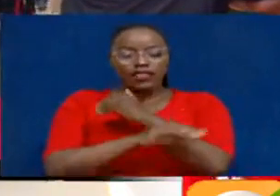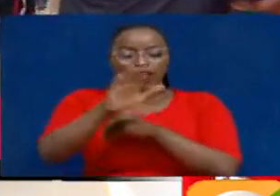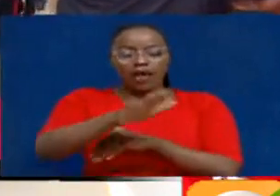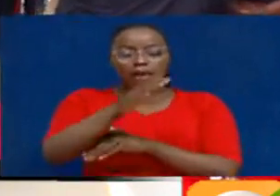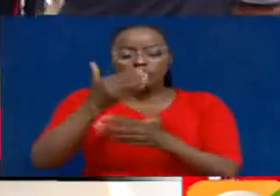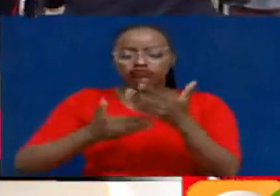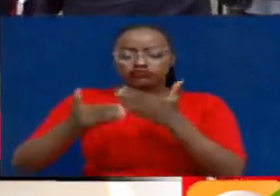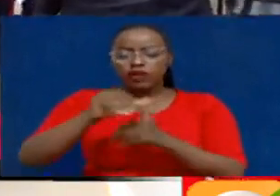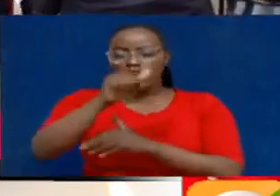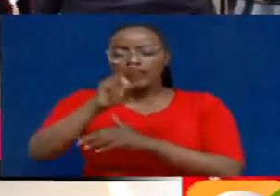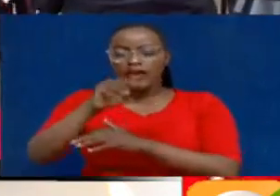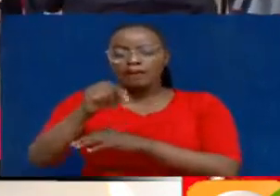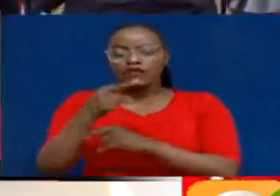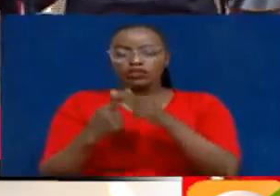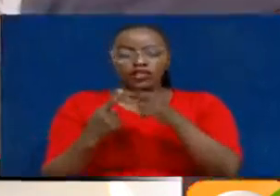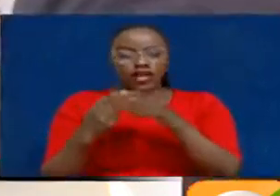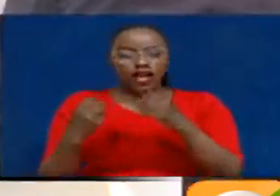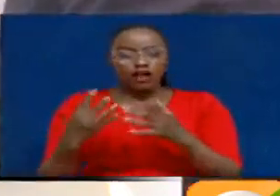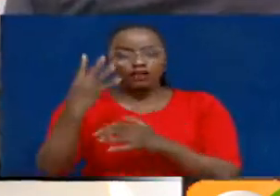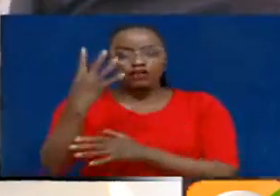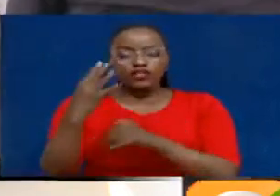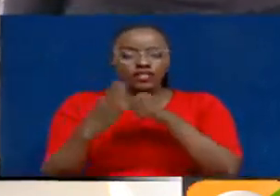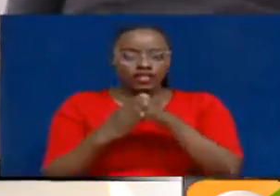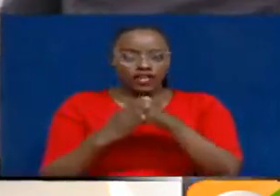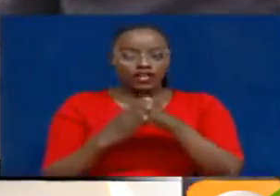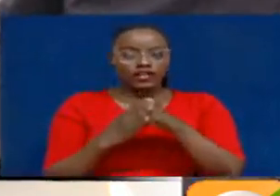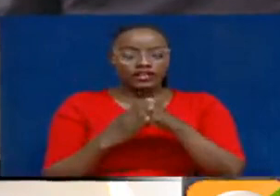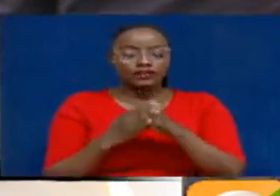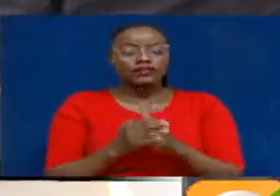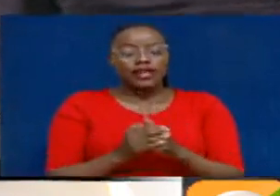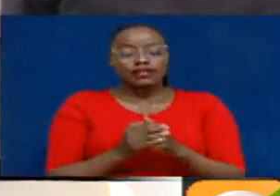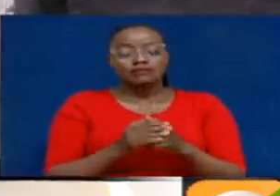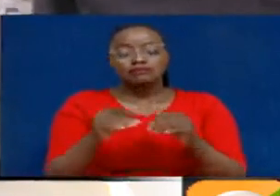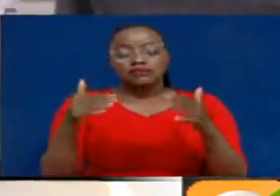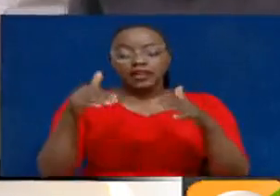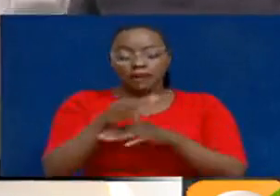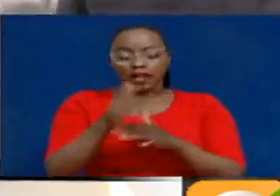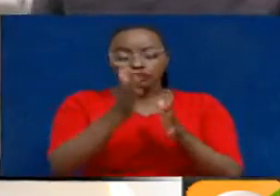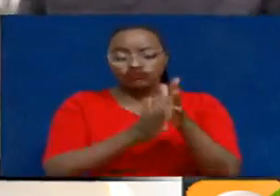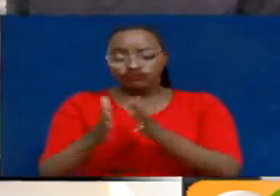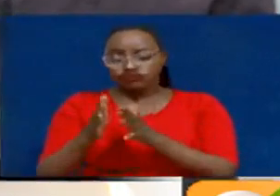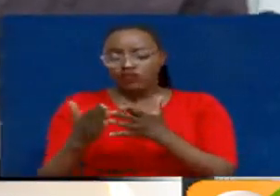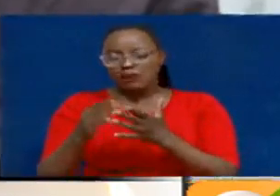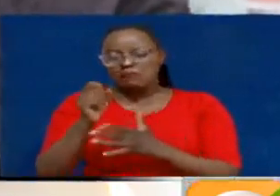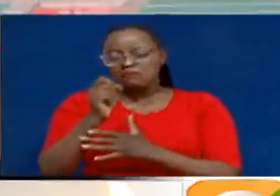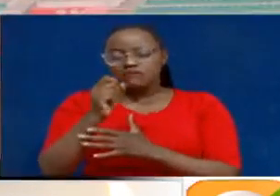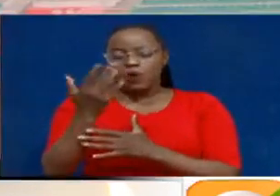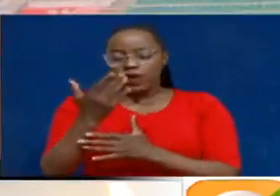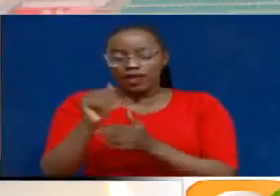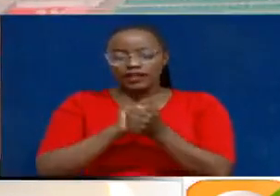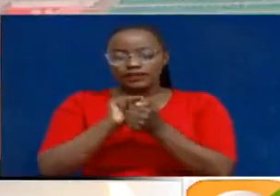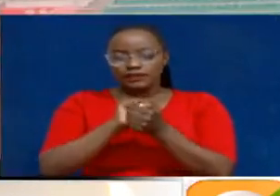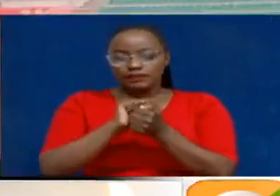ambayo yalitangamana na wabunge wengine kwa miaka 49. Na huku ibada ya mazishi ikitarajiwa siku ya Ijumaa katika uwanja wa